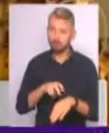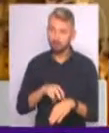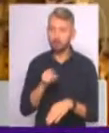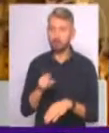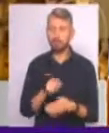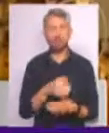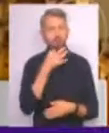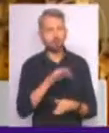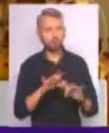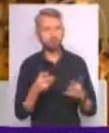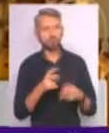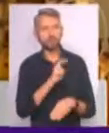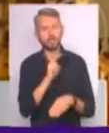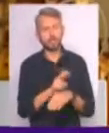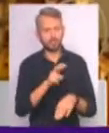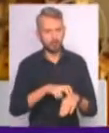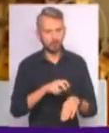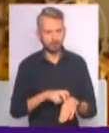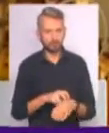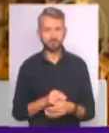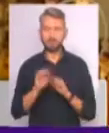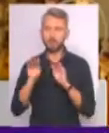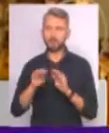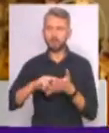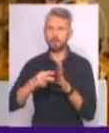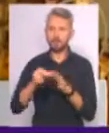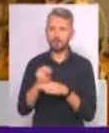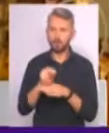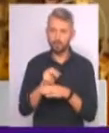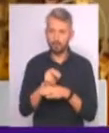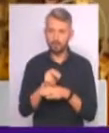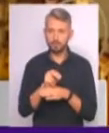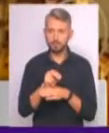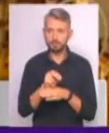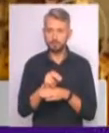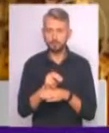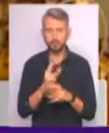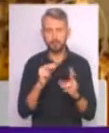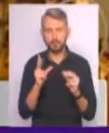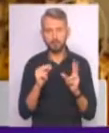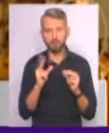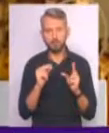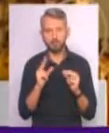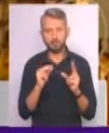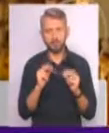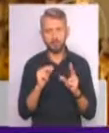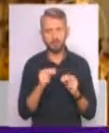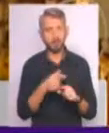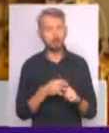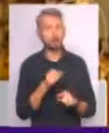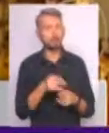любом случае, надо скласти идти к врачу, план лікування, да, и призначити, и тогда уже до решить, обстеження, что конкретно может помочь. Иногда